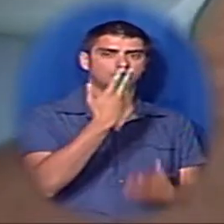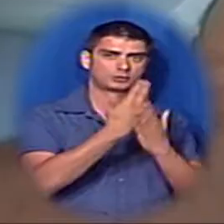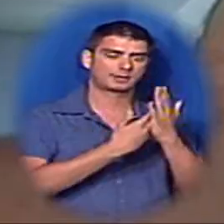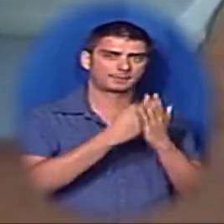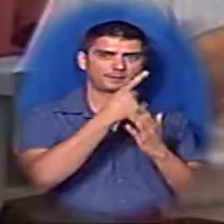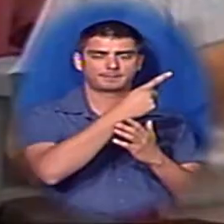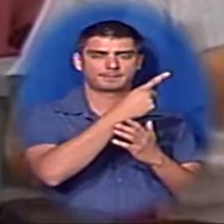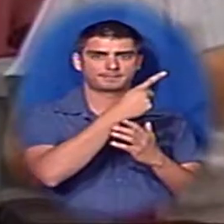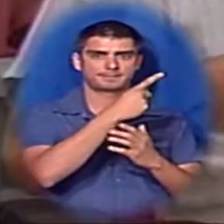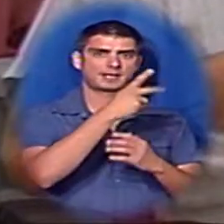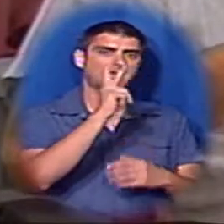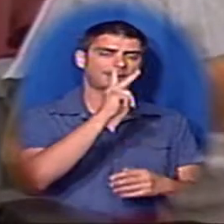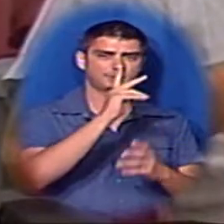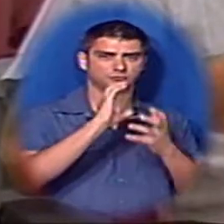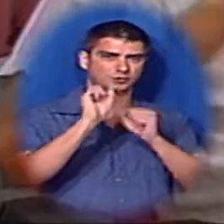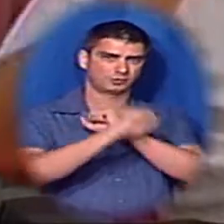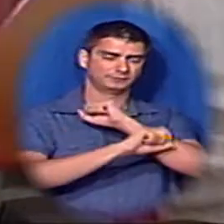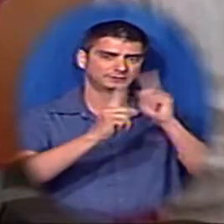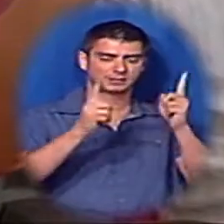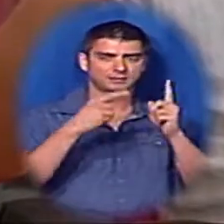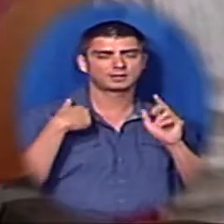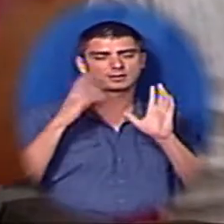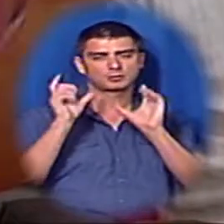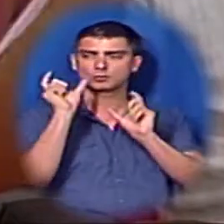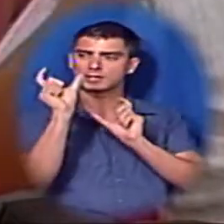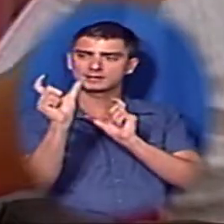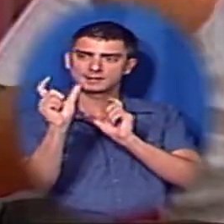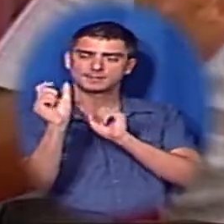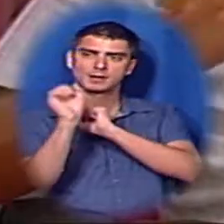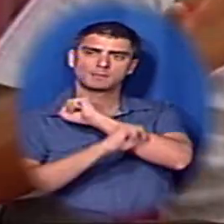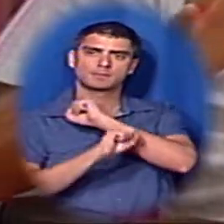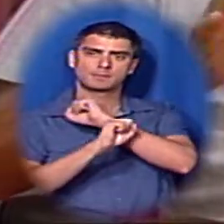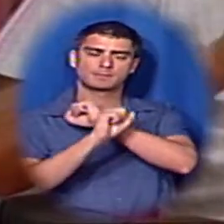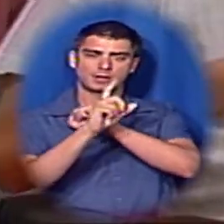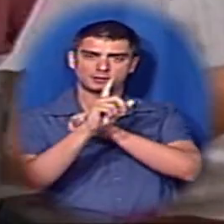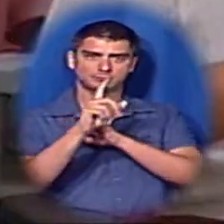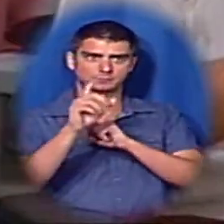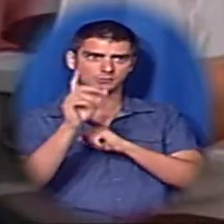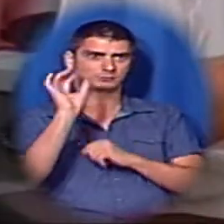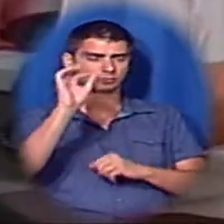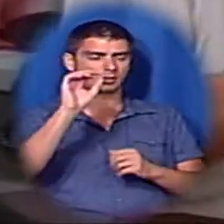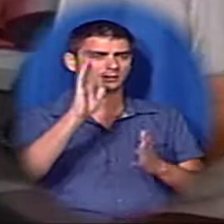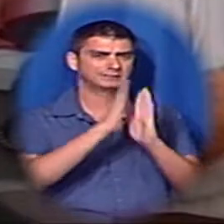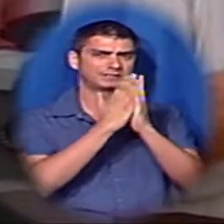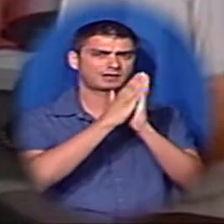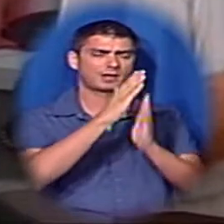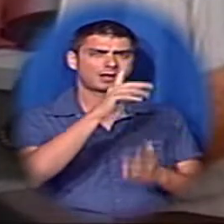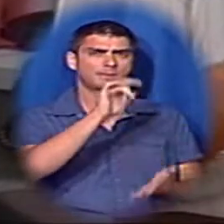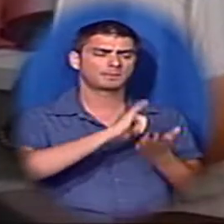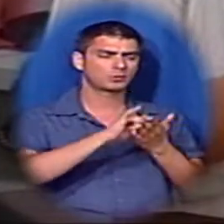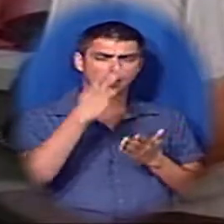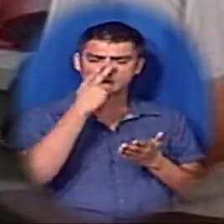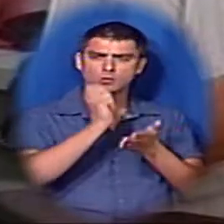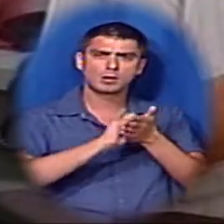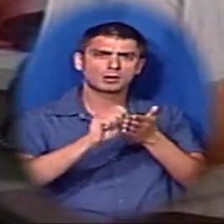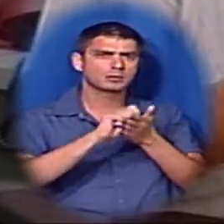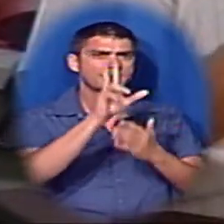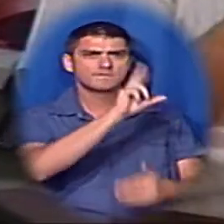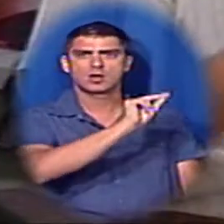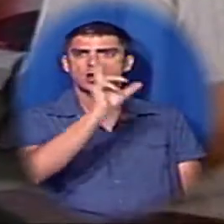נמצאים בקיימברידג'. התחלנו לעבור על קטעים שיושבים בספרייה בניו יורק, ראינו אותו כתב של אותו